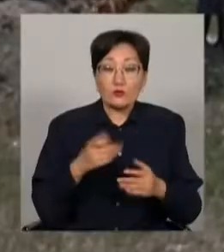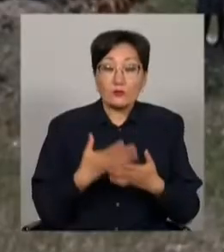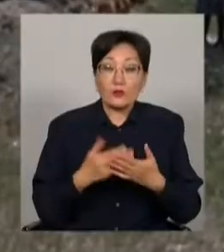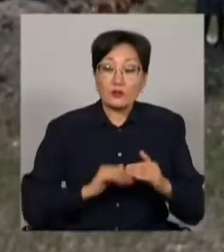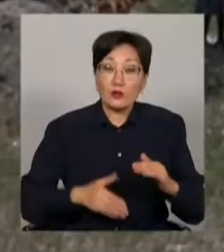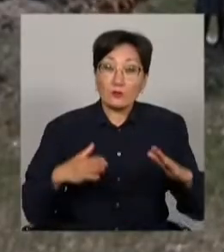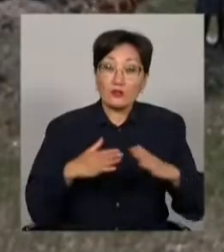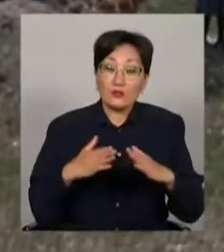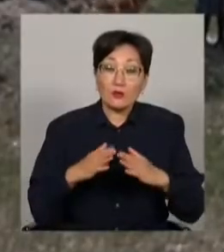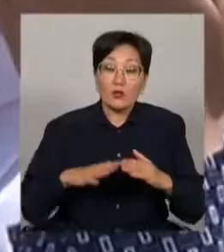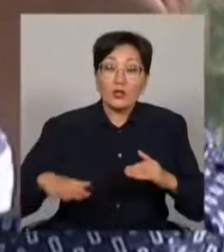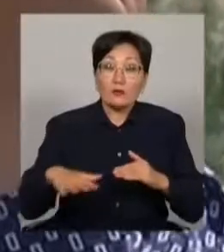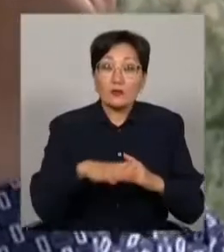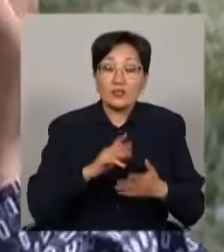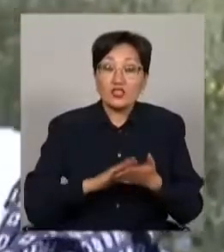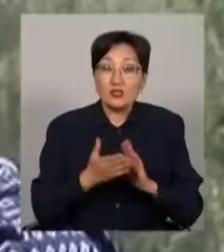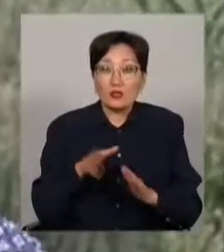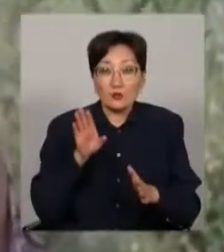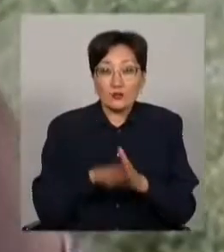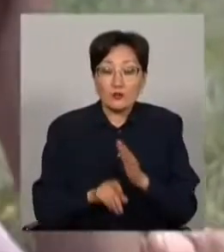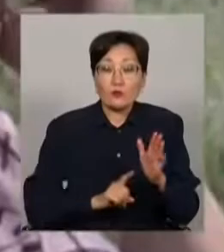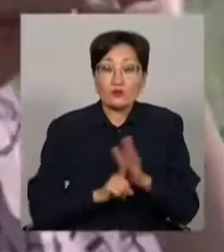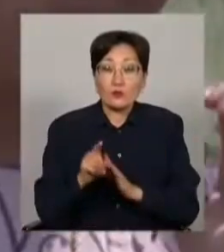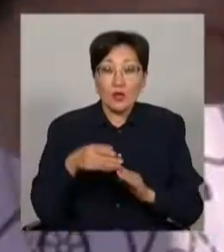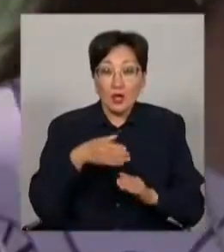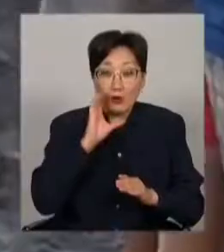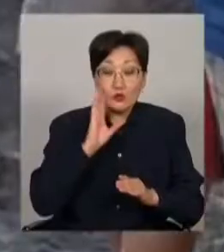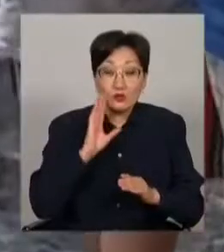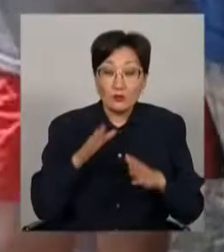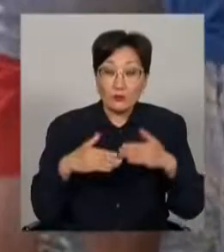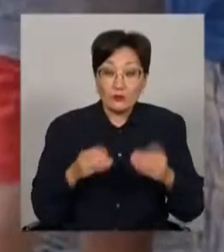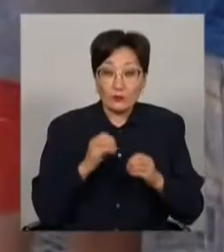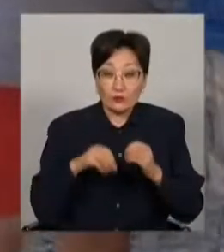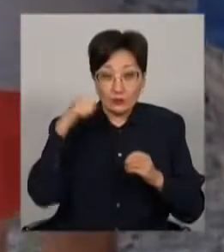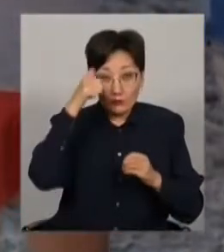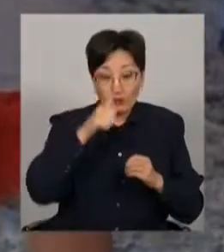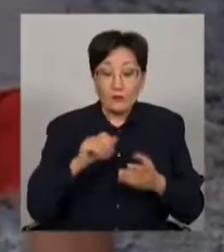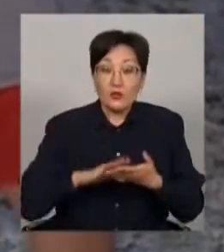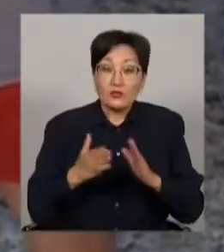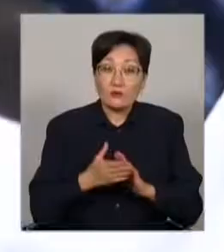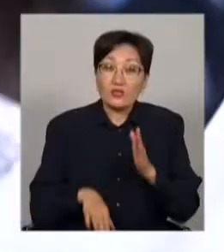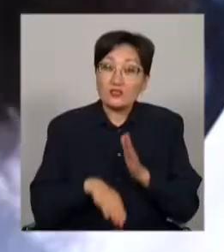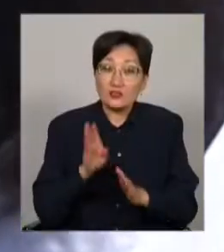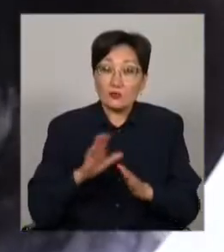тұрғын үй орналасқан аумақтың хәлі мәз емес. Әуелгісі ауыз судың жоқтығы. 10 жыл уақыт ішінде жағдайы оңбаған шағын ауданның тұрғындары